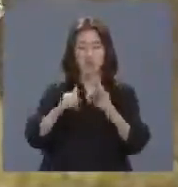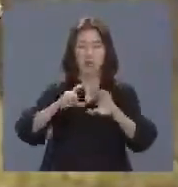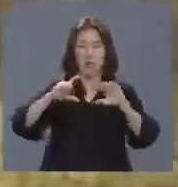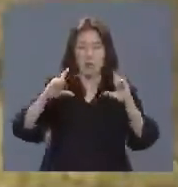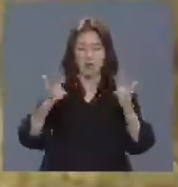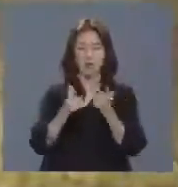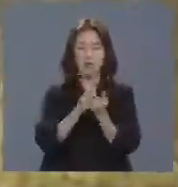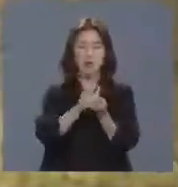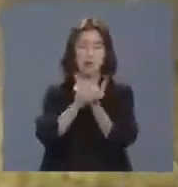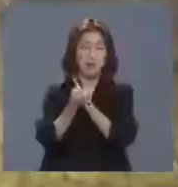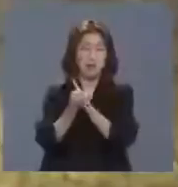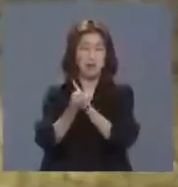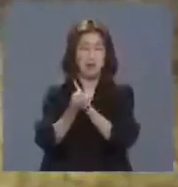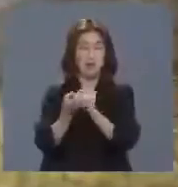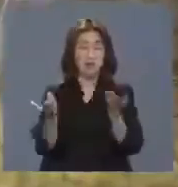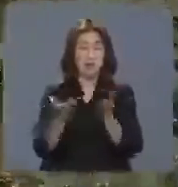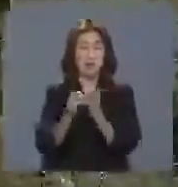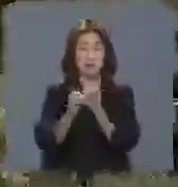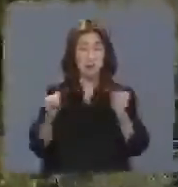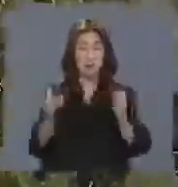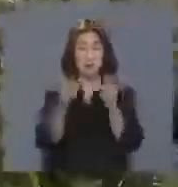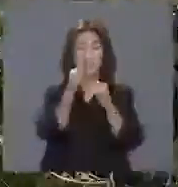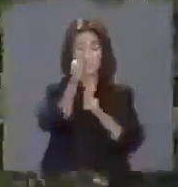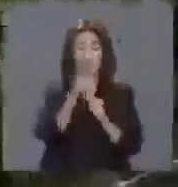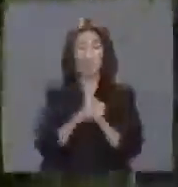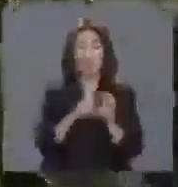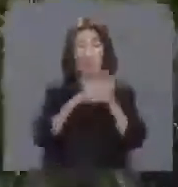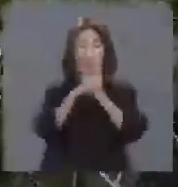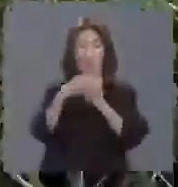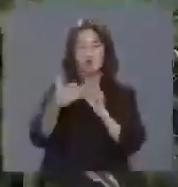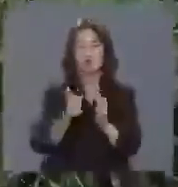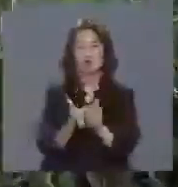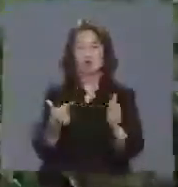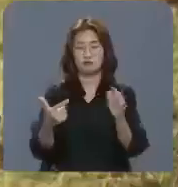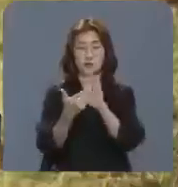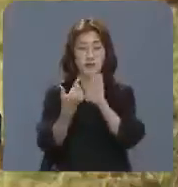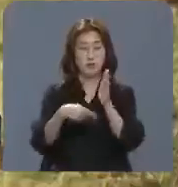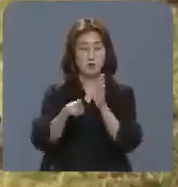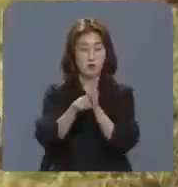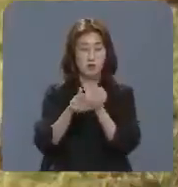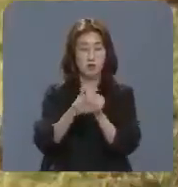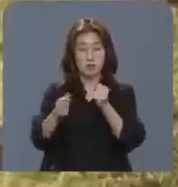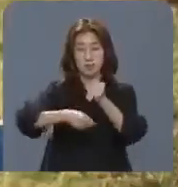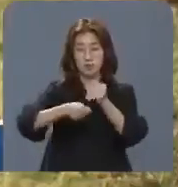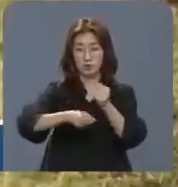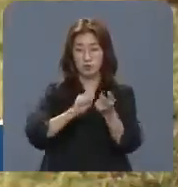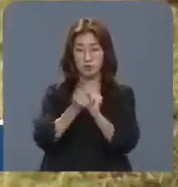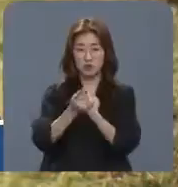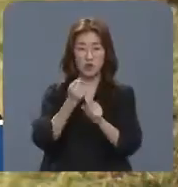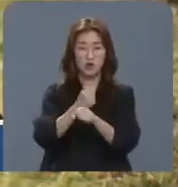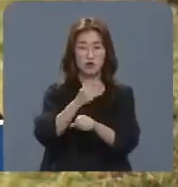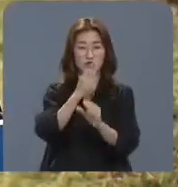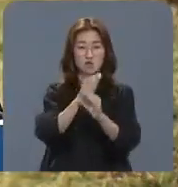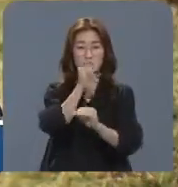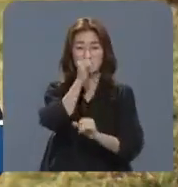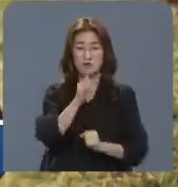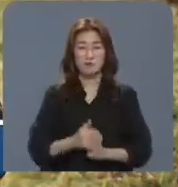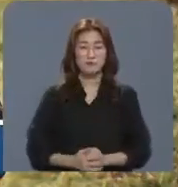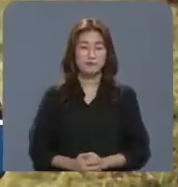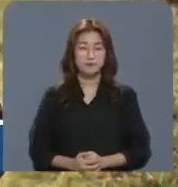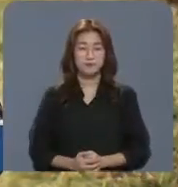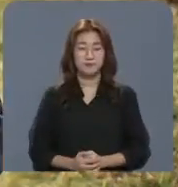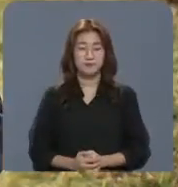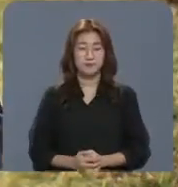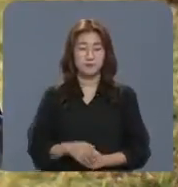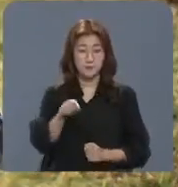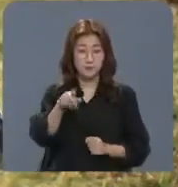벌초 대행 작업자들이 눈에 띕니다. 코로나19 확산을 막기 위해 벌초를 대행업체에 맡기는 사례가 늘고 있다는